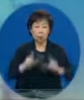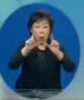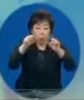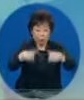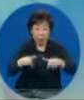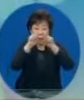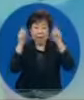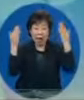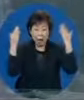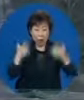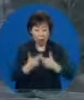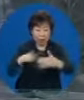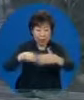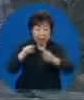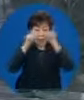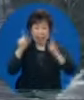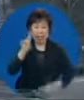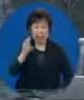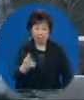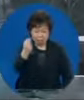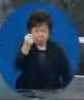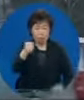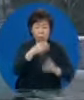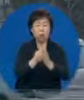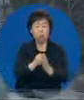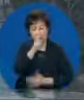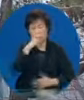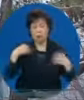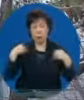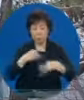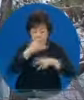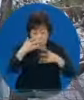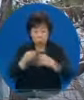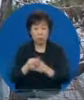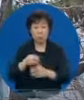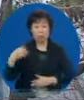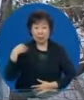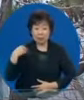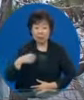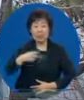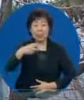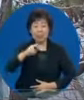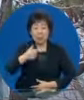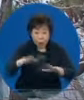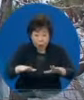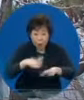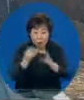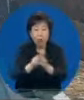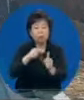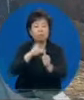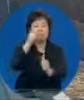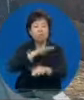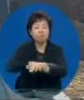동서대학교가 부산 지역 대학 가운데 유일하게 중소기업청과 창업진흥원이 주관하는 2016년도